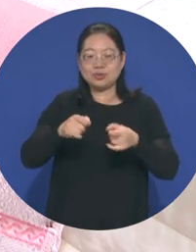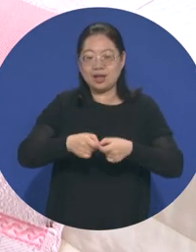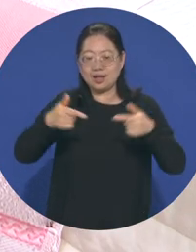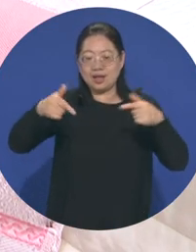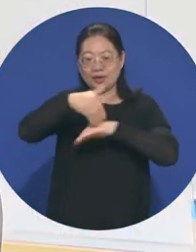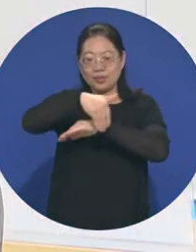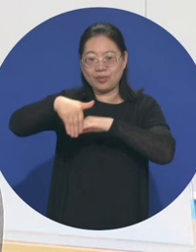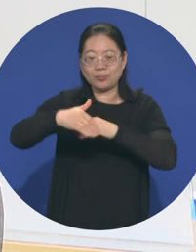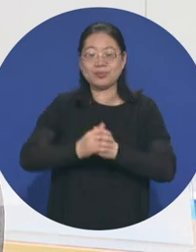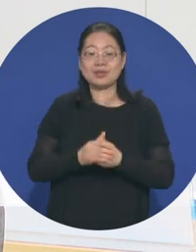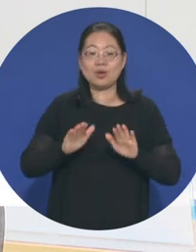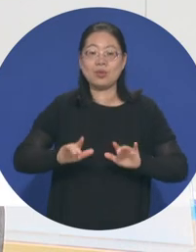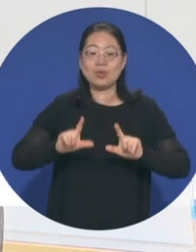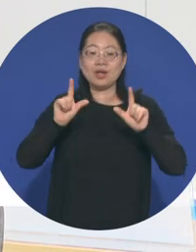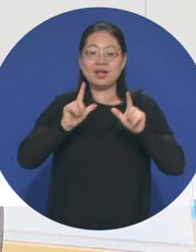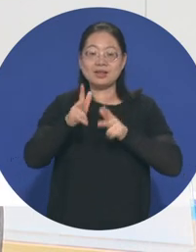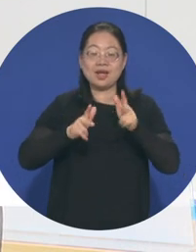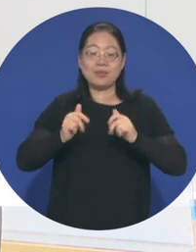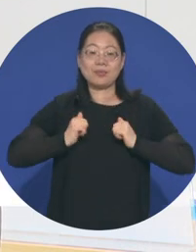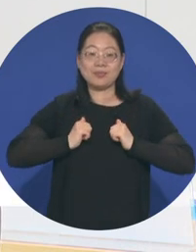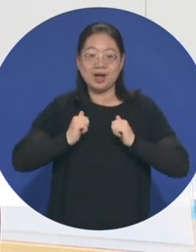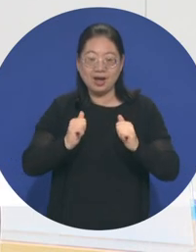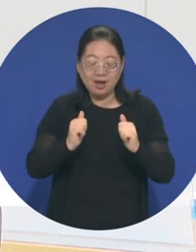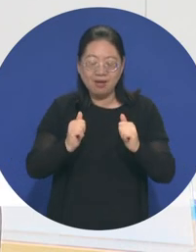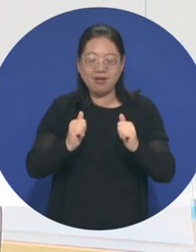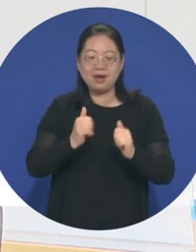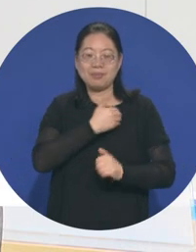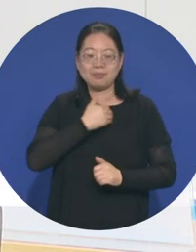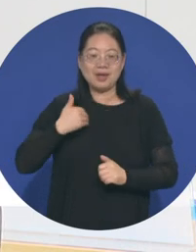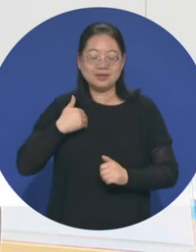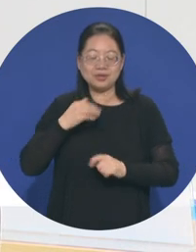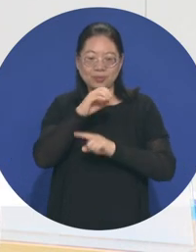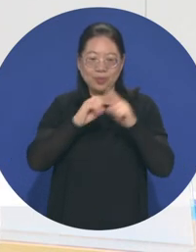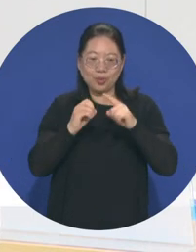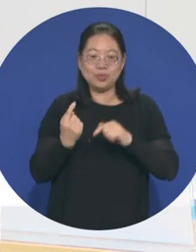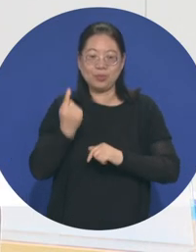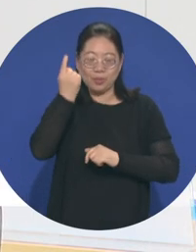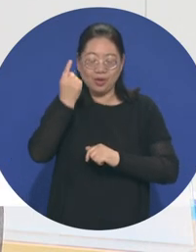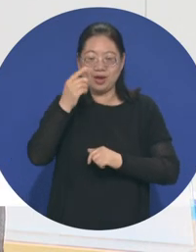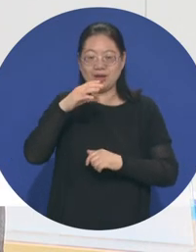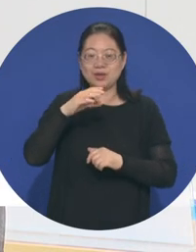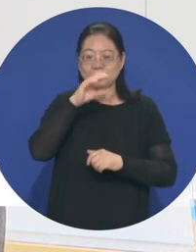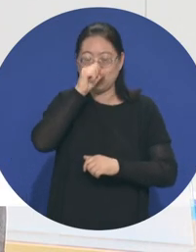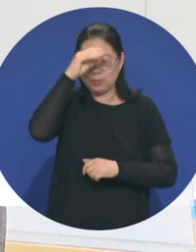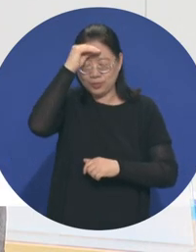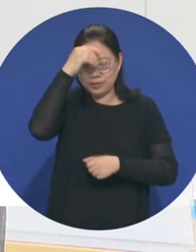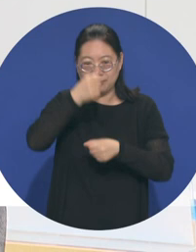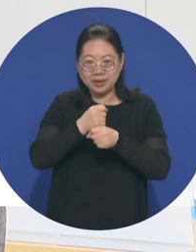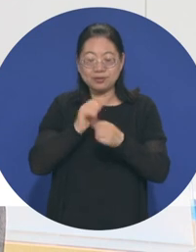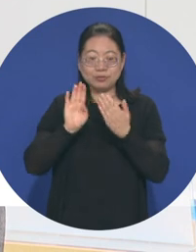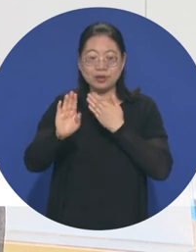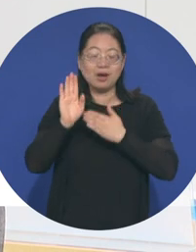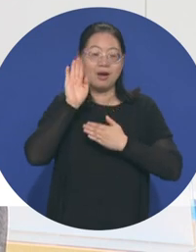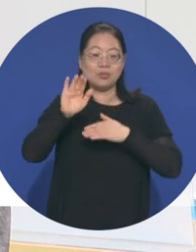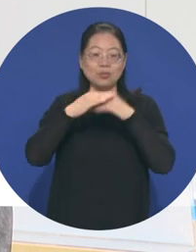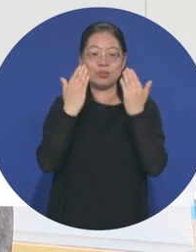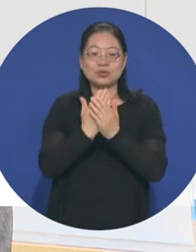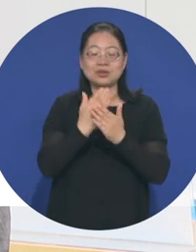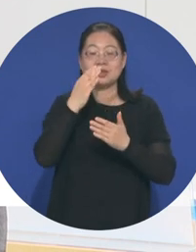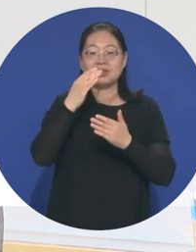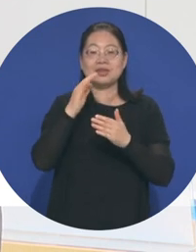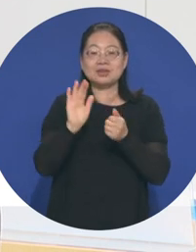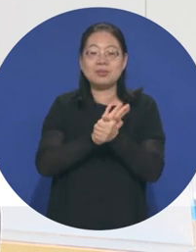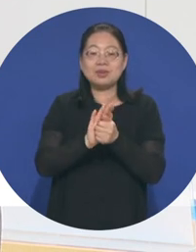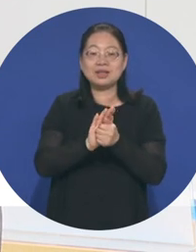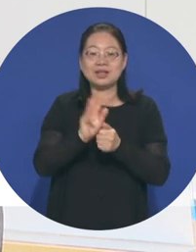계획입니다. 올해 사업을 열심히 내실 있게 추진해서 좋은 모델을 만들어서 앞으로는 모든 서비스를